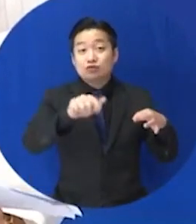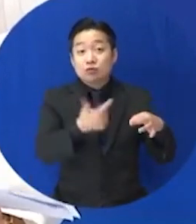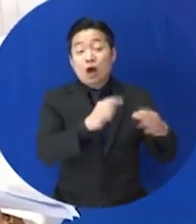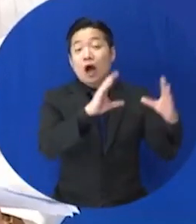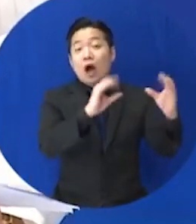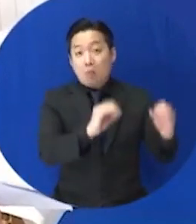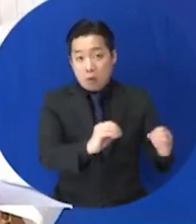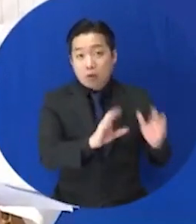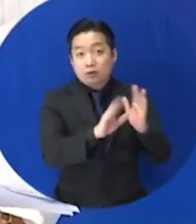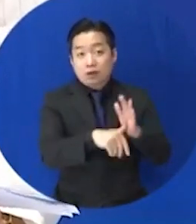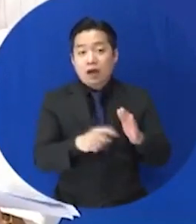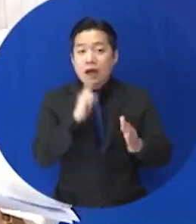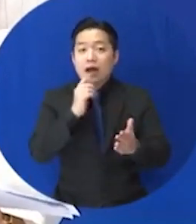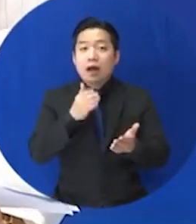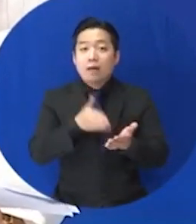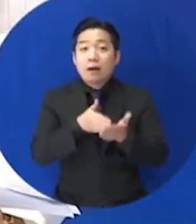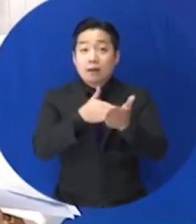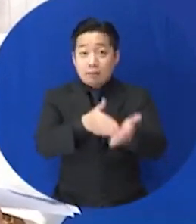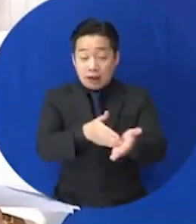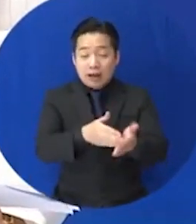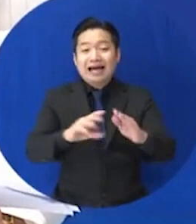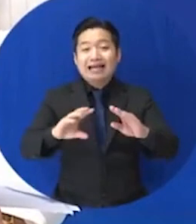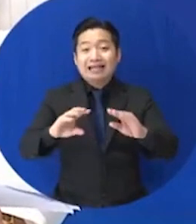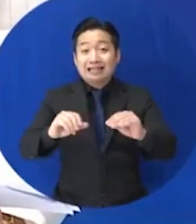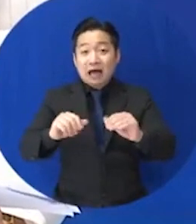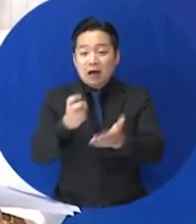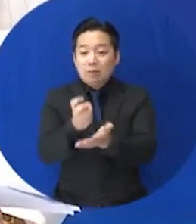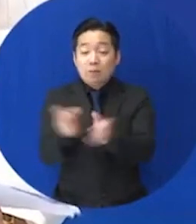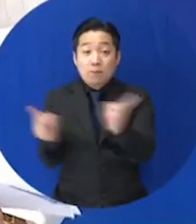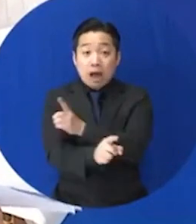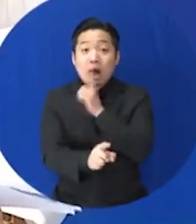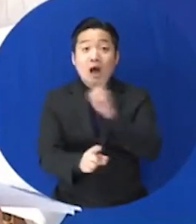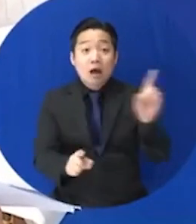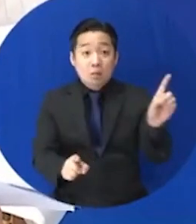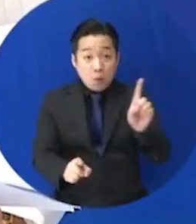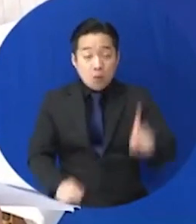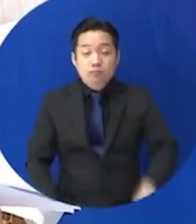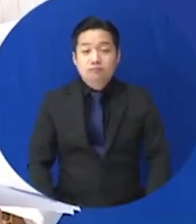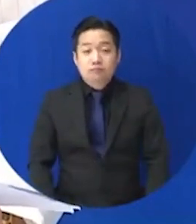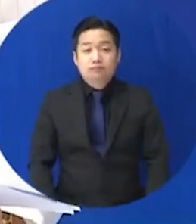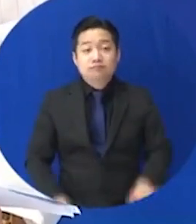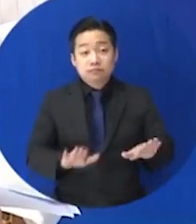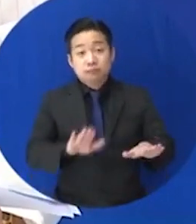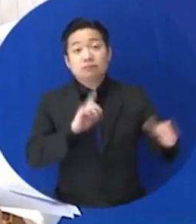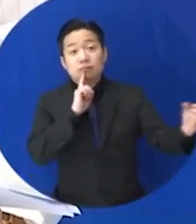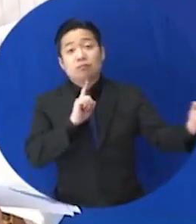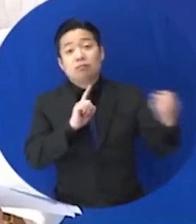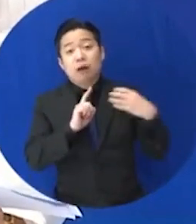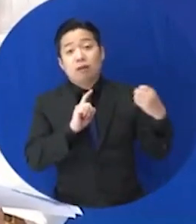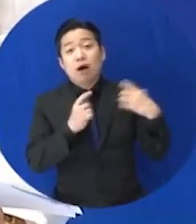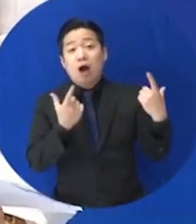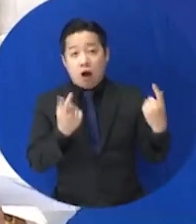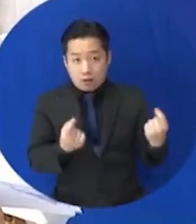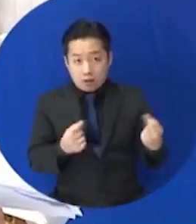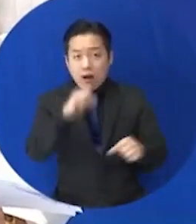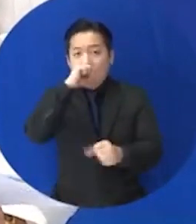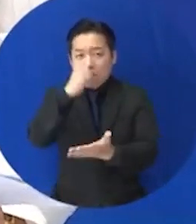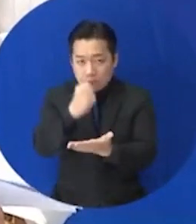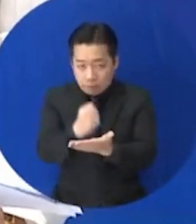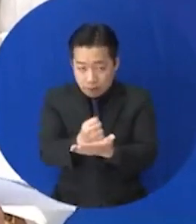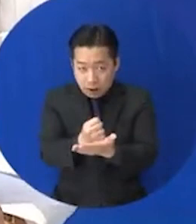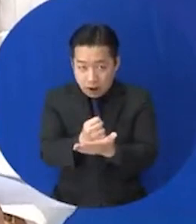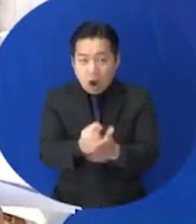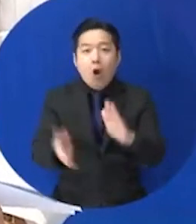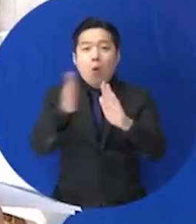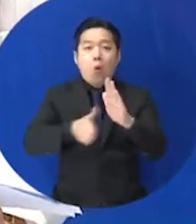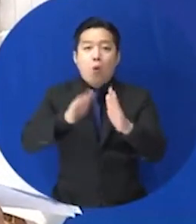토론할 때 제가 말씀드리는 지대 개혁은 바로 지금 말씀하시는 바와 같이 합리적